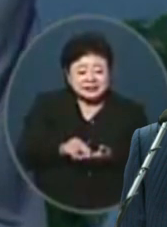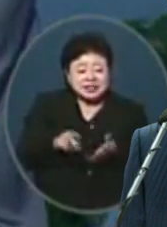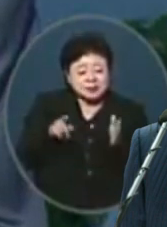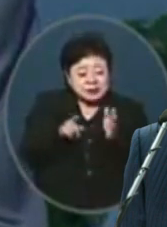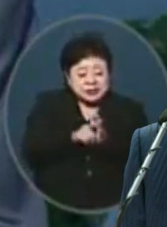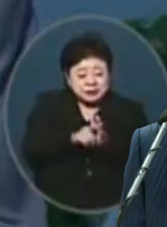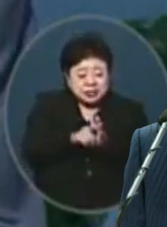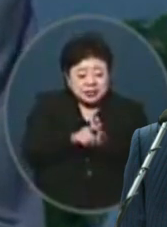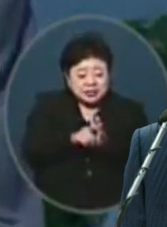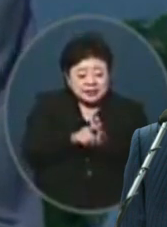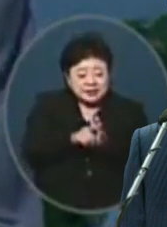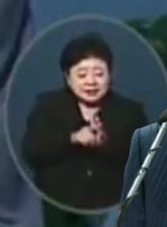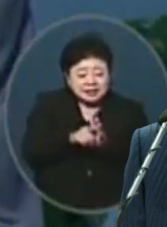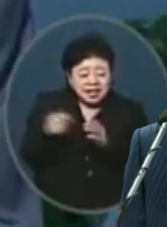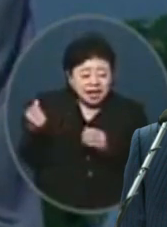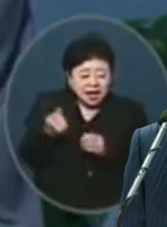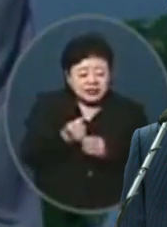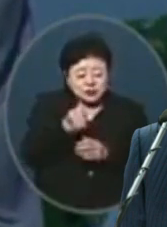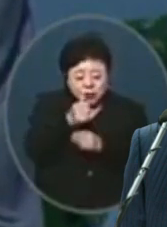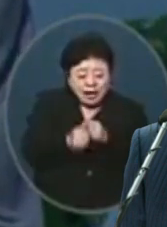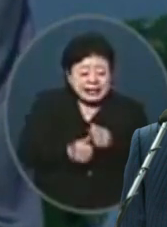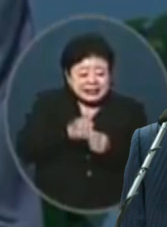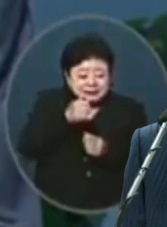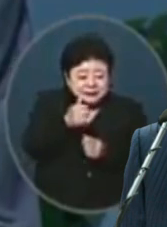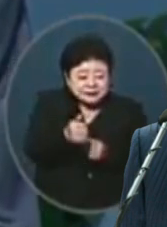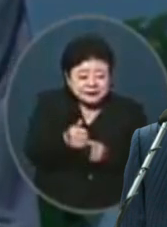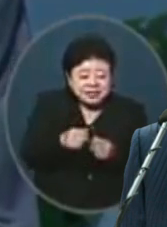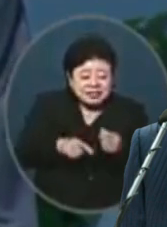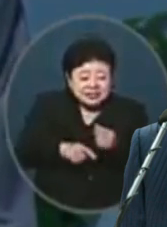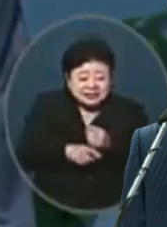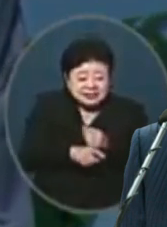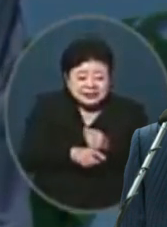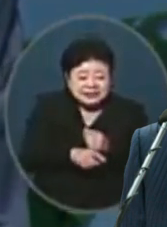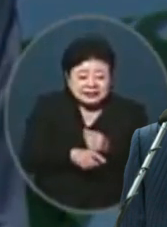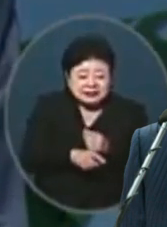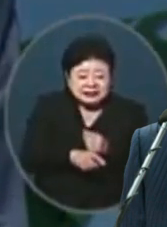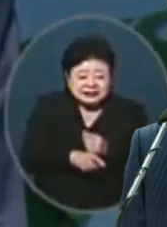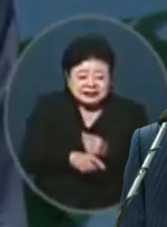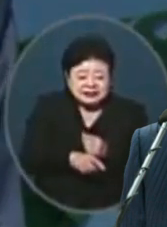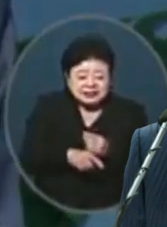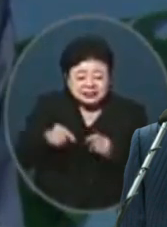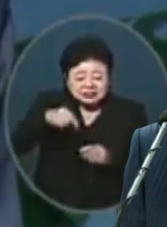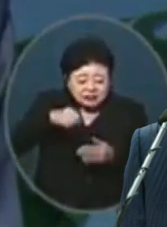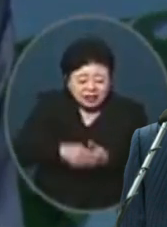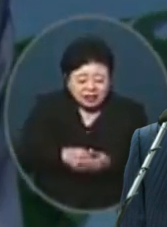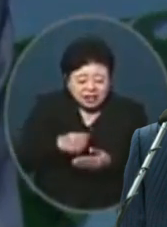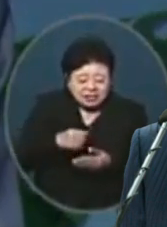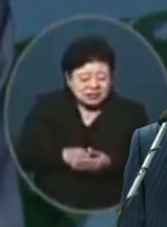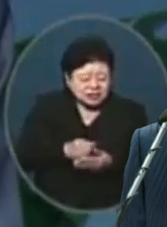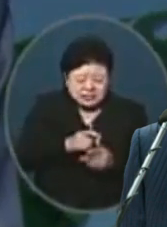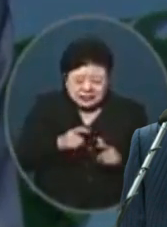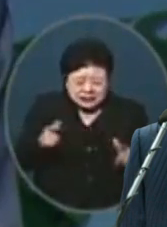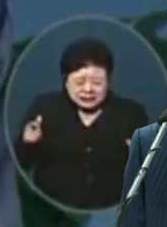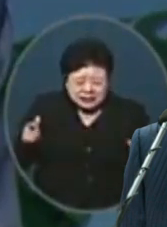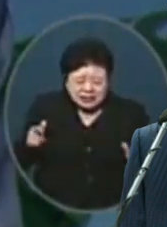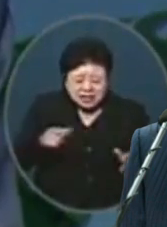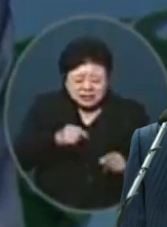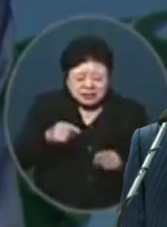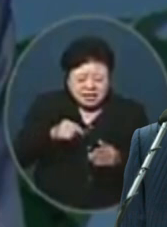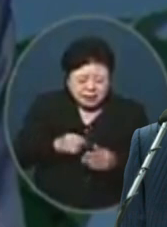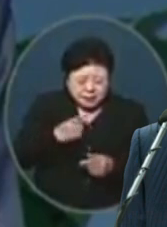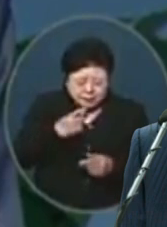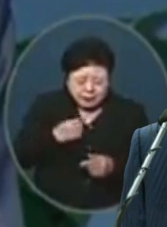믿음을 가지고 하나님의 뜻을 선택하느냐, 선택하지 않느냐, 선택만